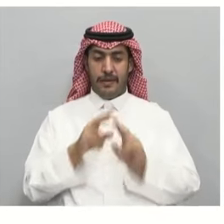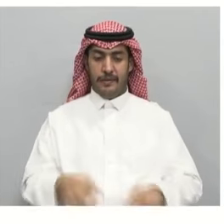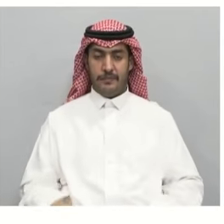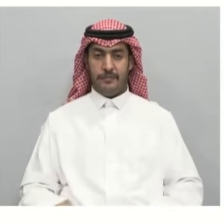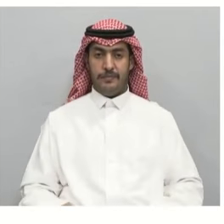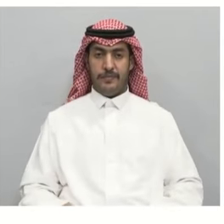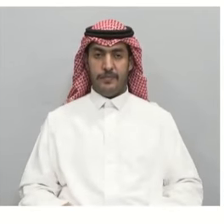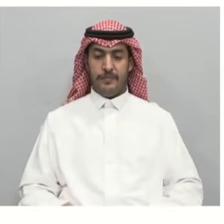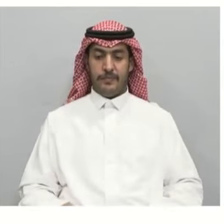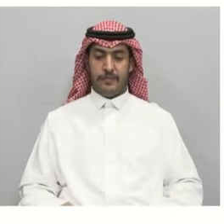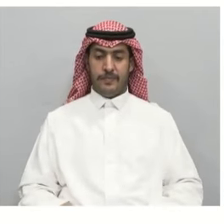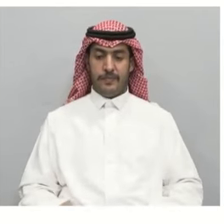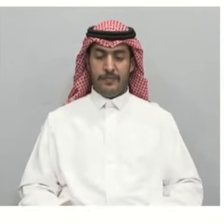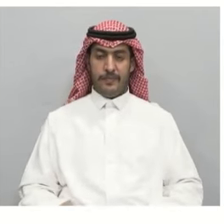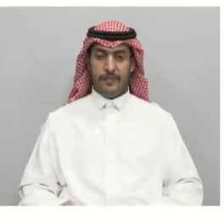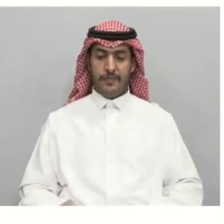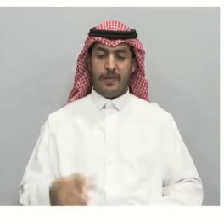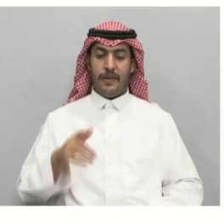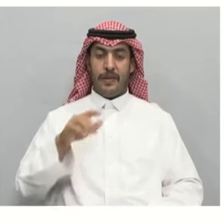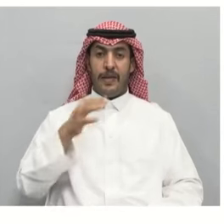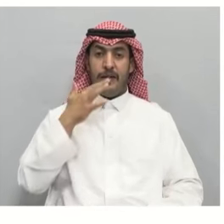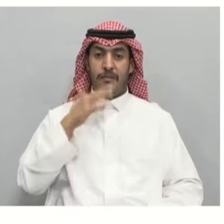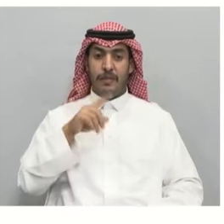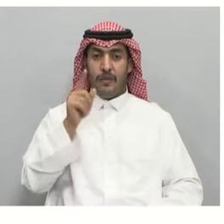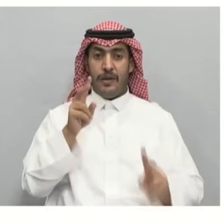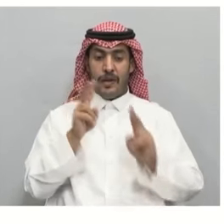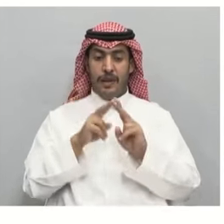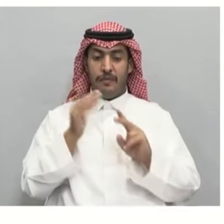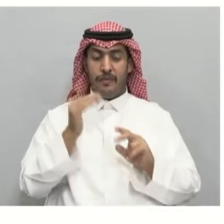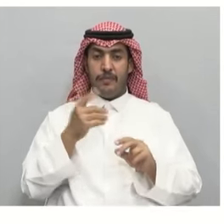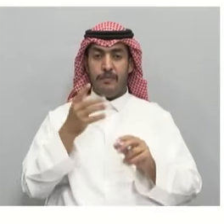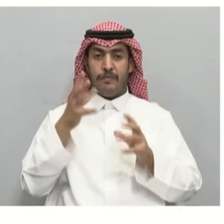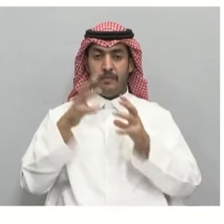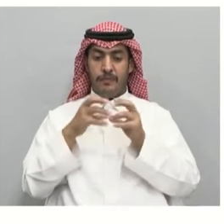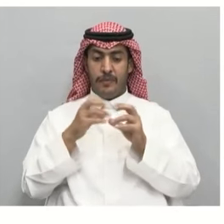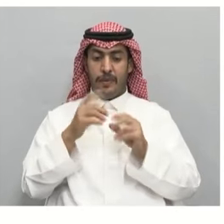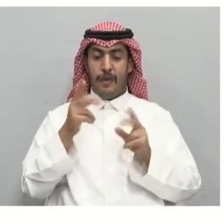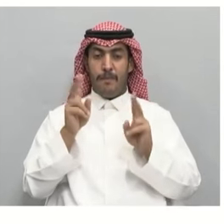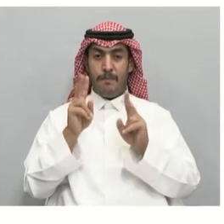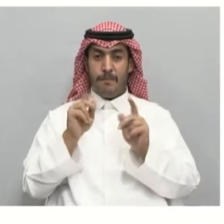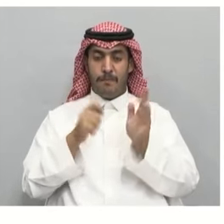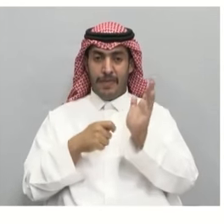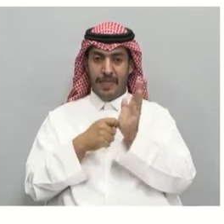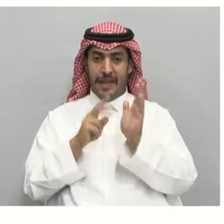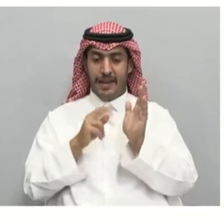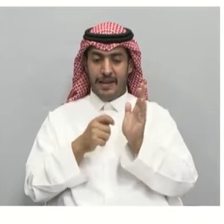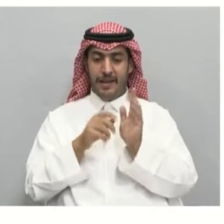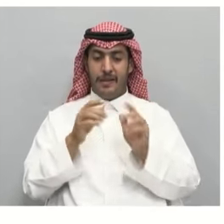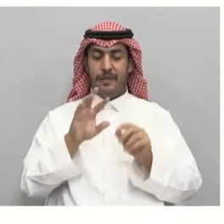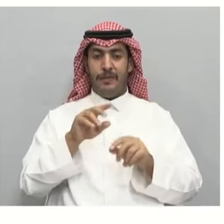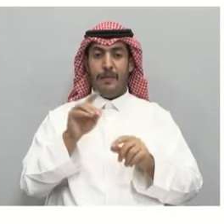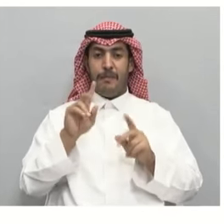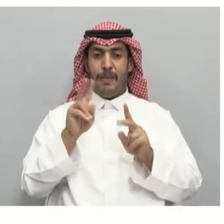الكهربائيه واسهل اشكال الدوائر الكه بائيه تكون مكونه من بطاريه واسلاك